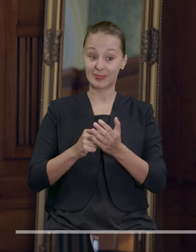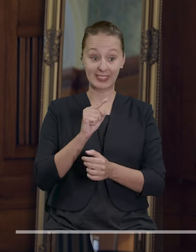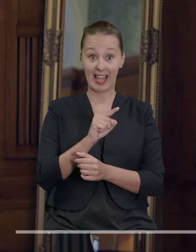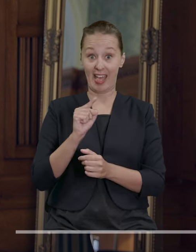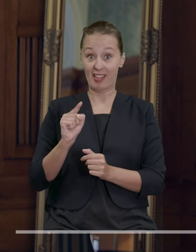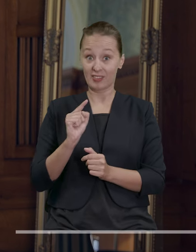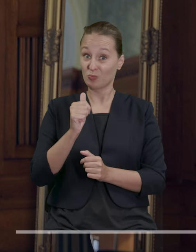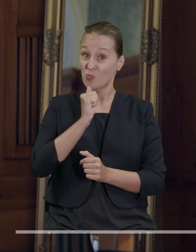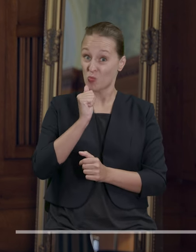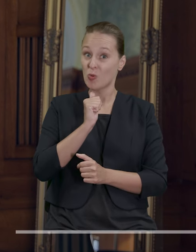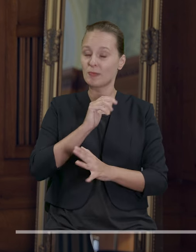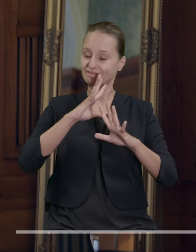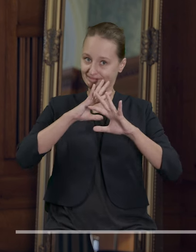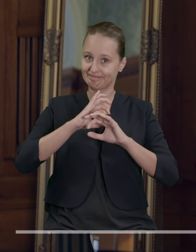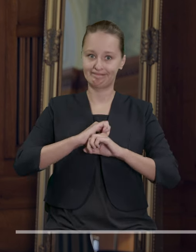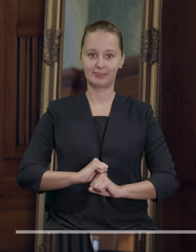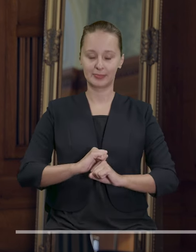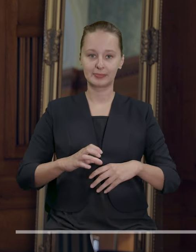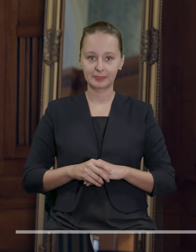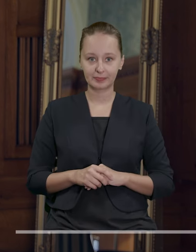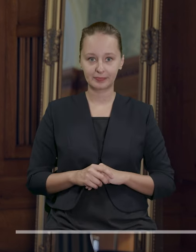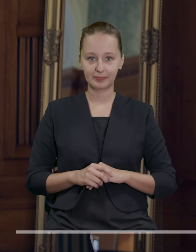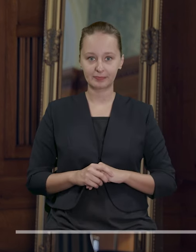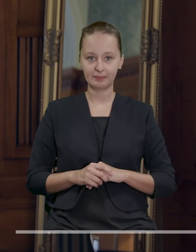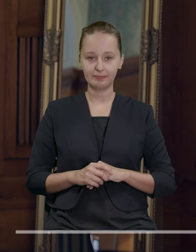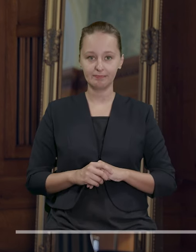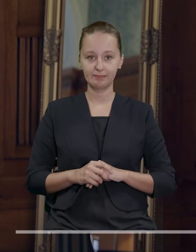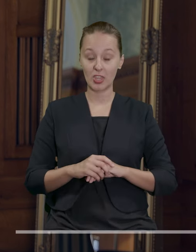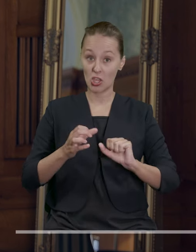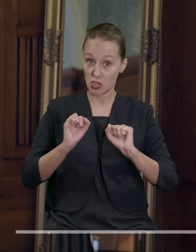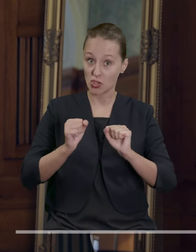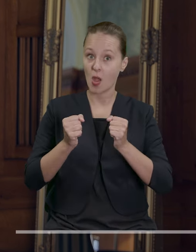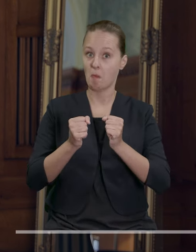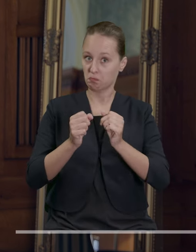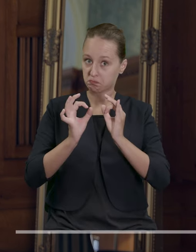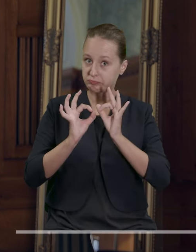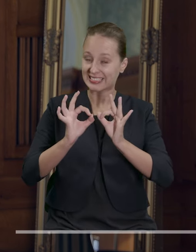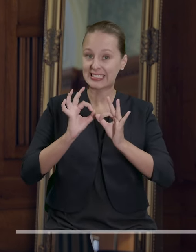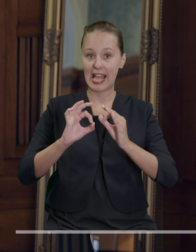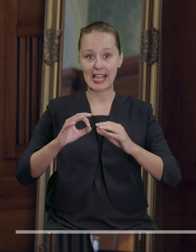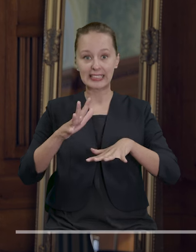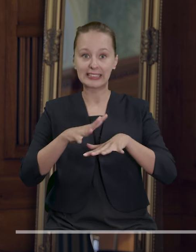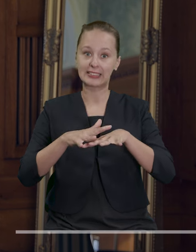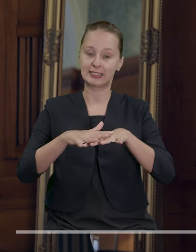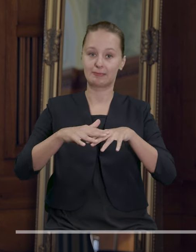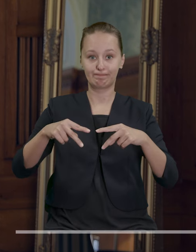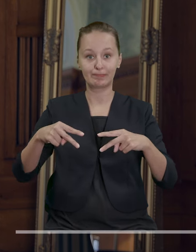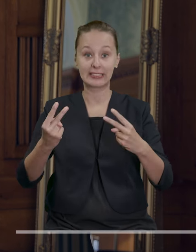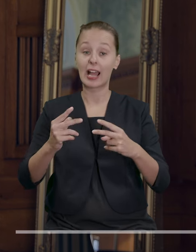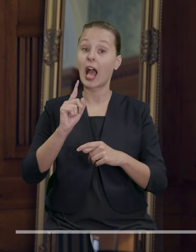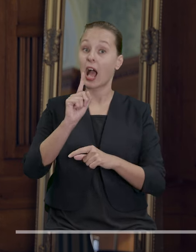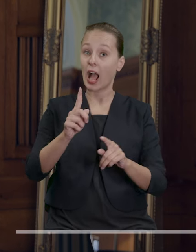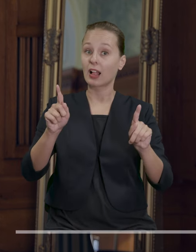podołaliśmy obydwu tym wyzwaniom. Sprawnie działaliśmy w systemie zdalnym,